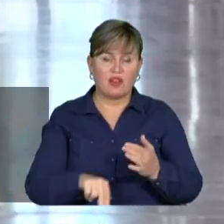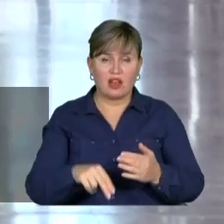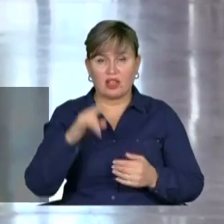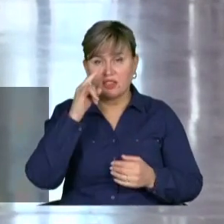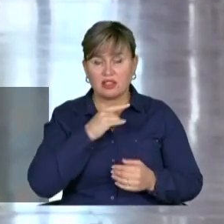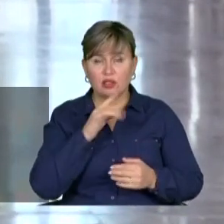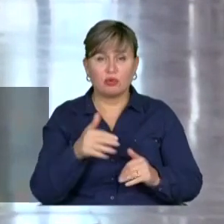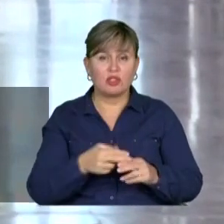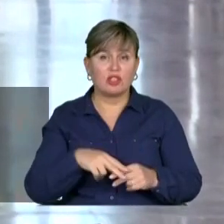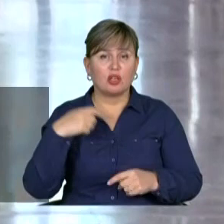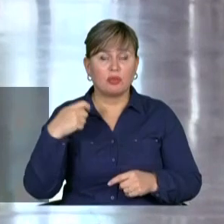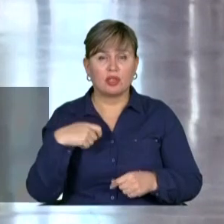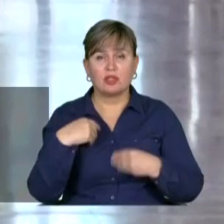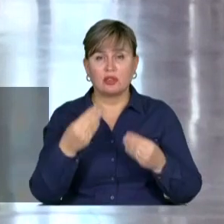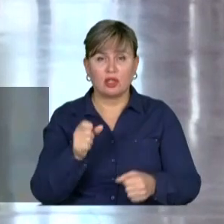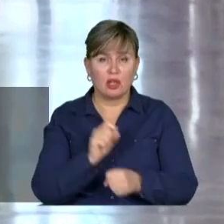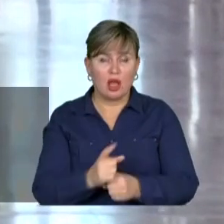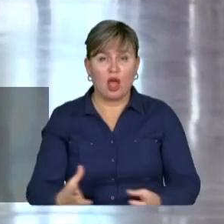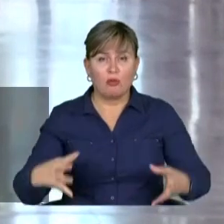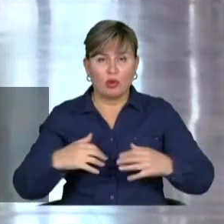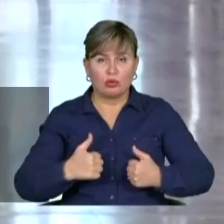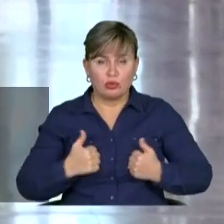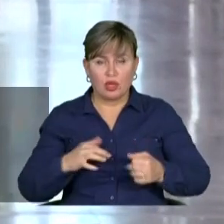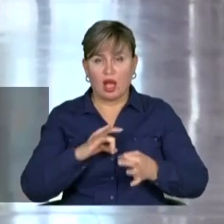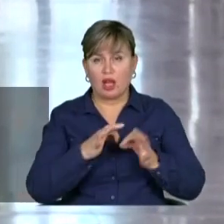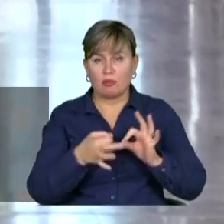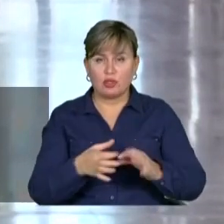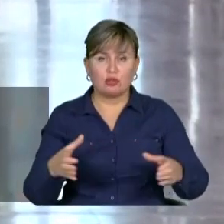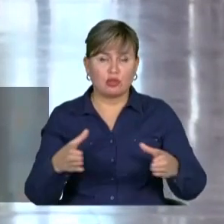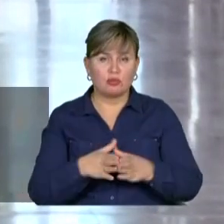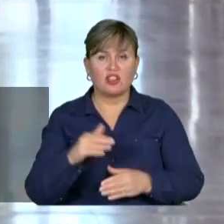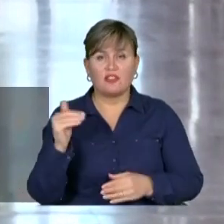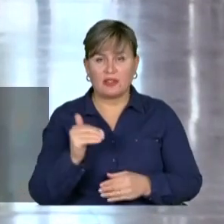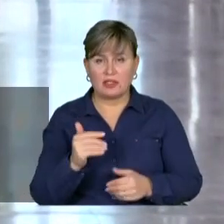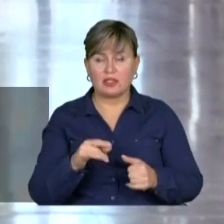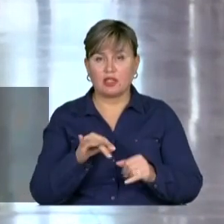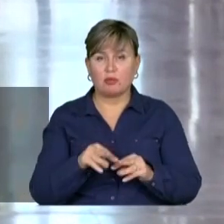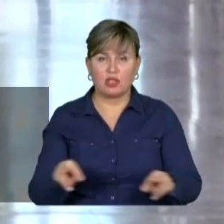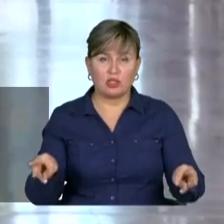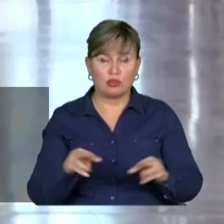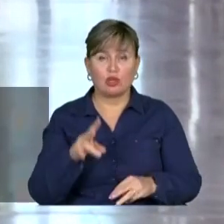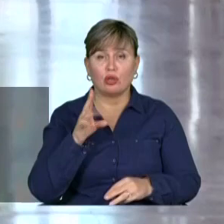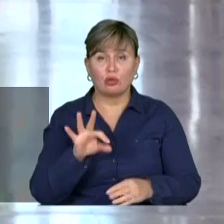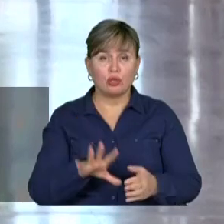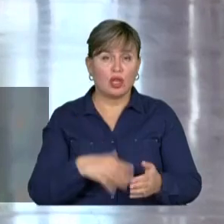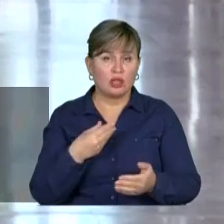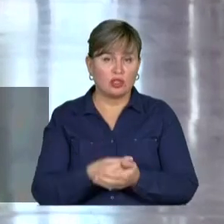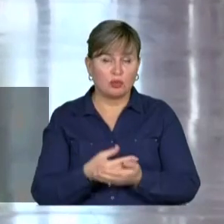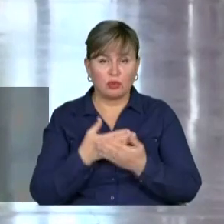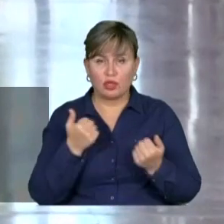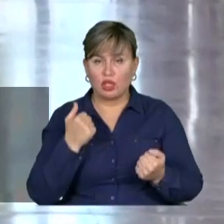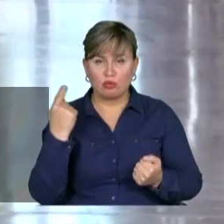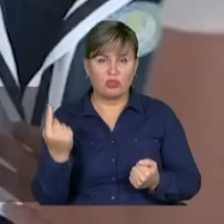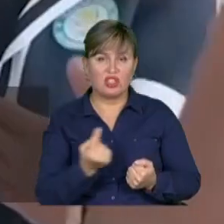После этого президент дал поручение объединить усилия Олимпийскому комитету, федерации и министерству. Однако до сих пор нет